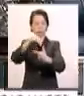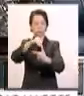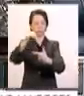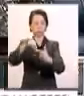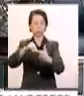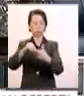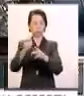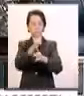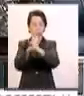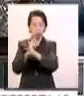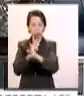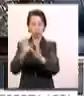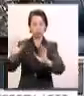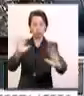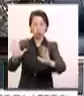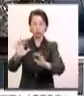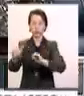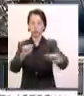mengawal